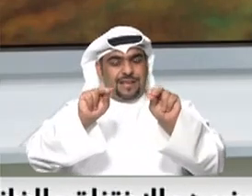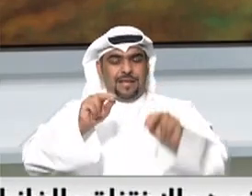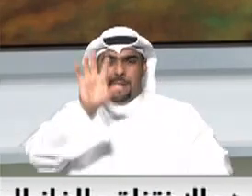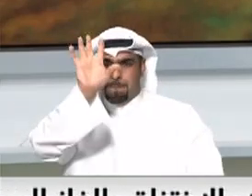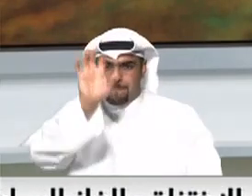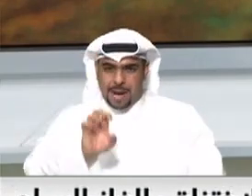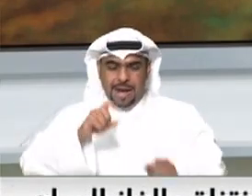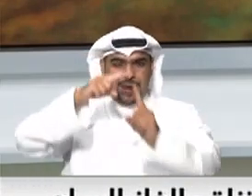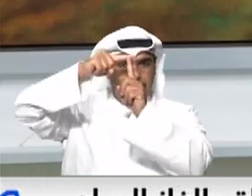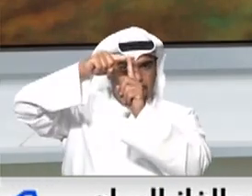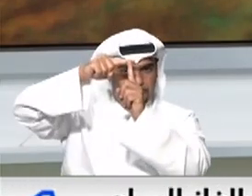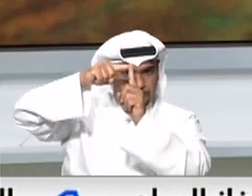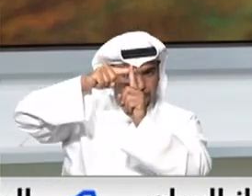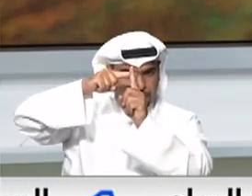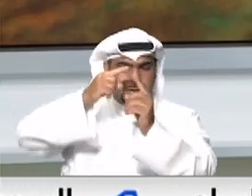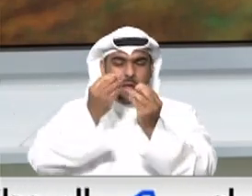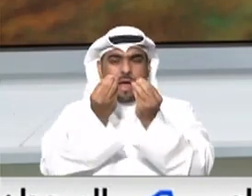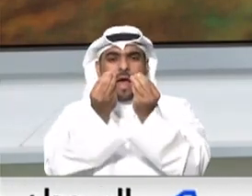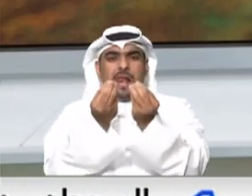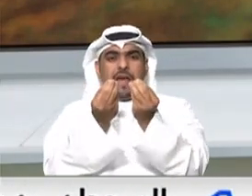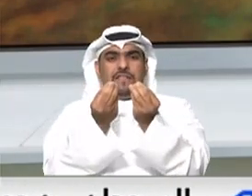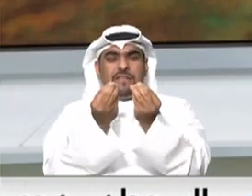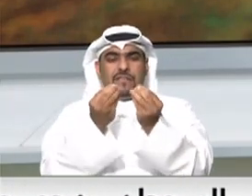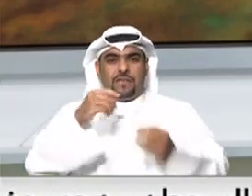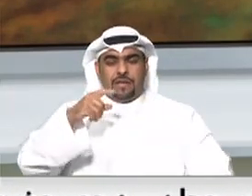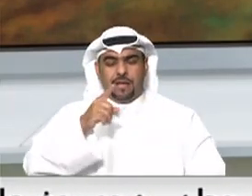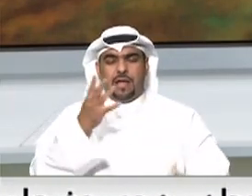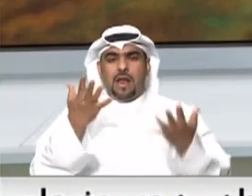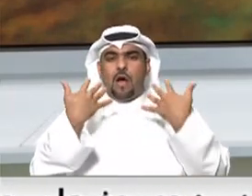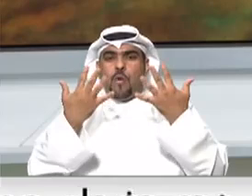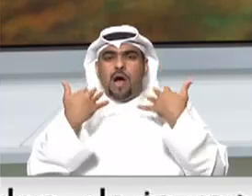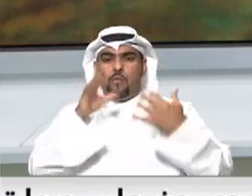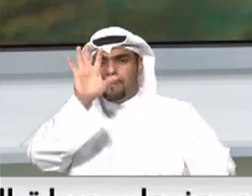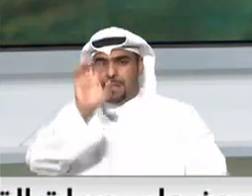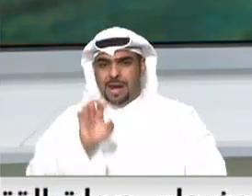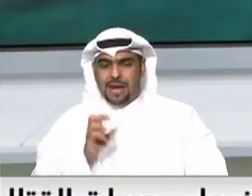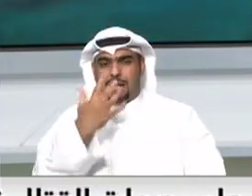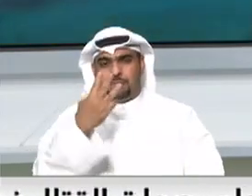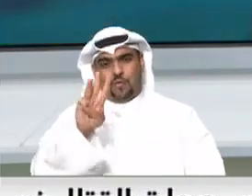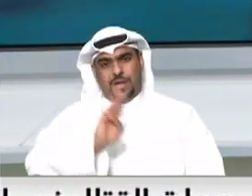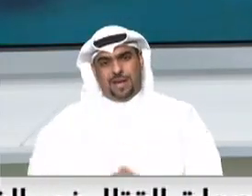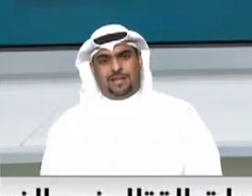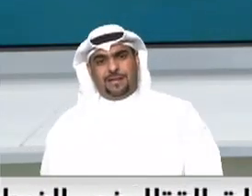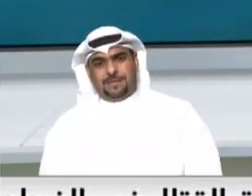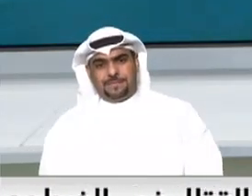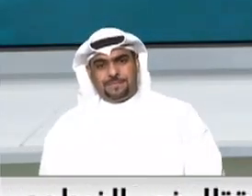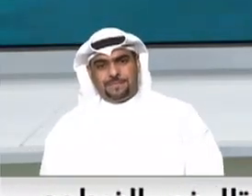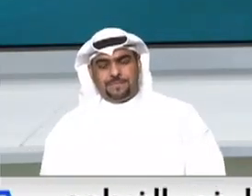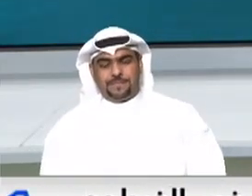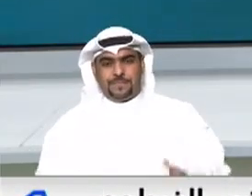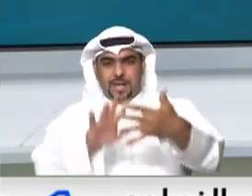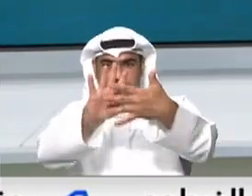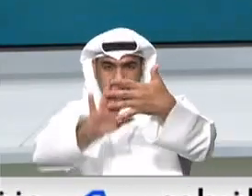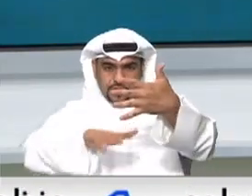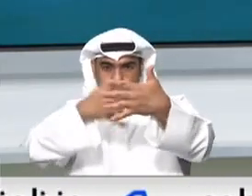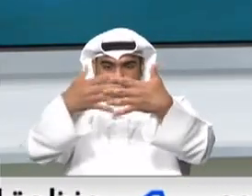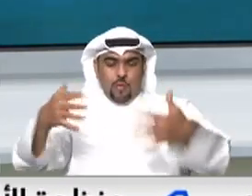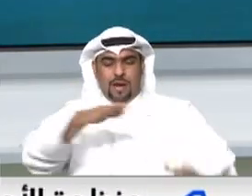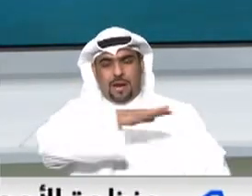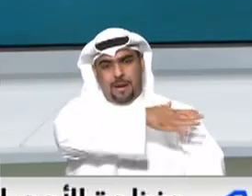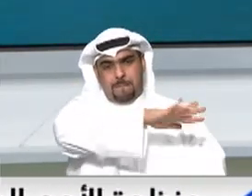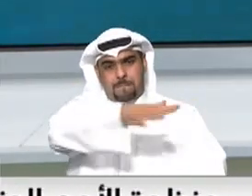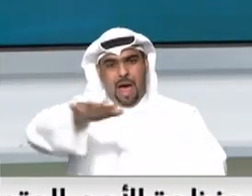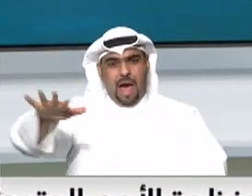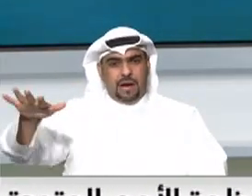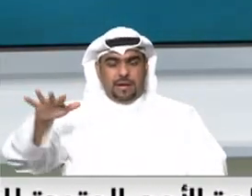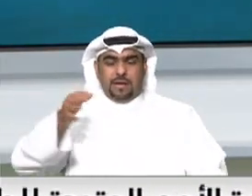المساء وتكون خفيفه الى معتدله من عشره الى ثلاثين وخمسه وثلاثين كيلو متر في الساعه خلال المساء البحر ما ننصحكم فيه باشر